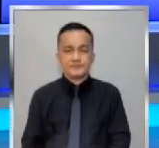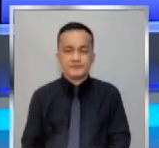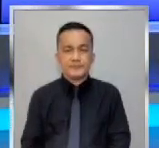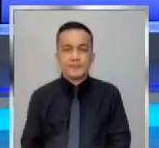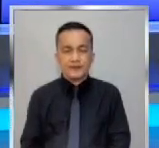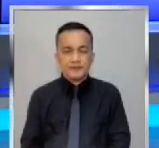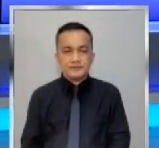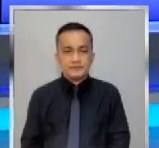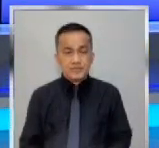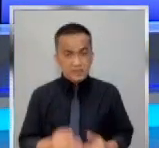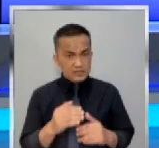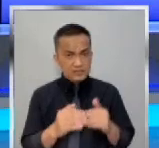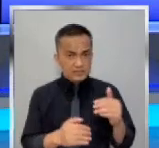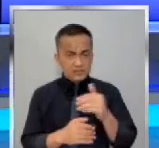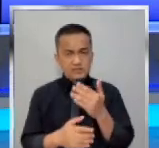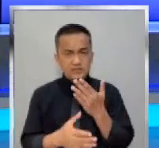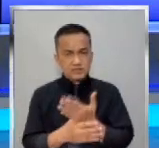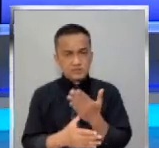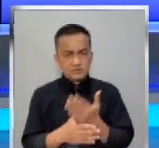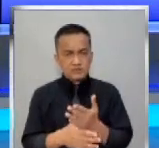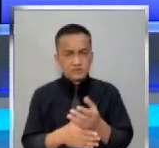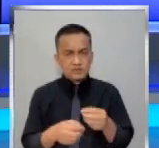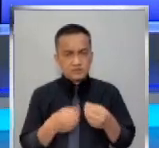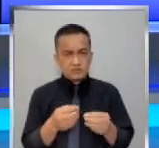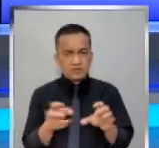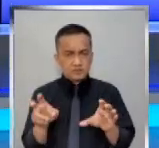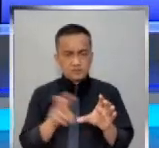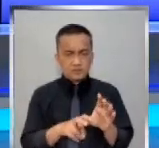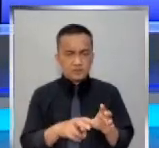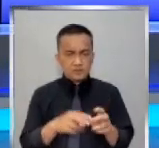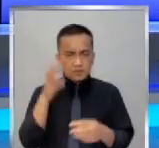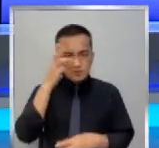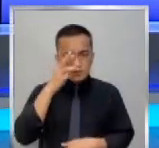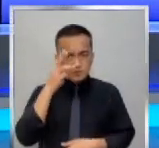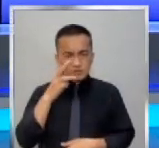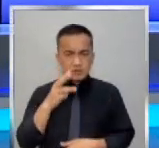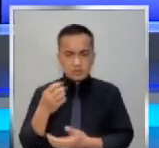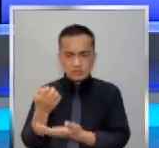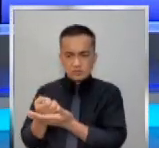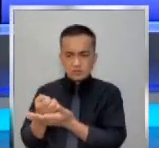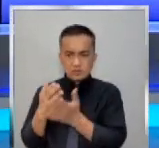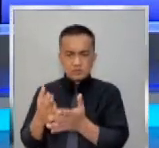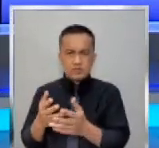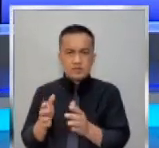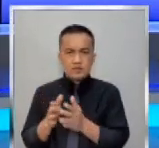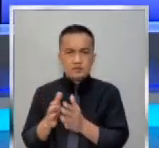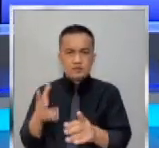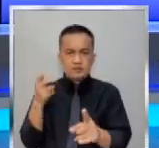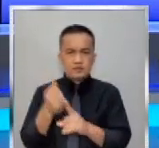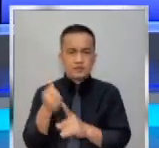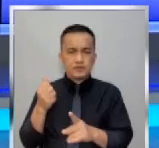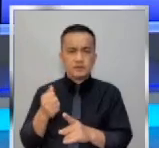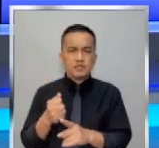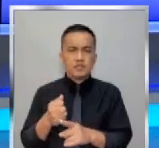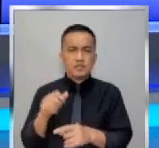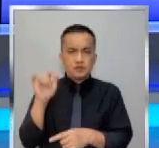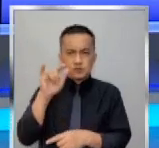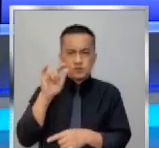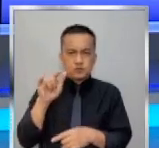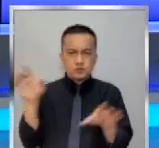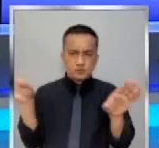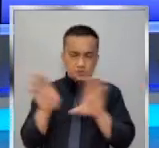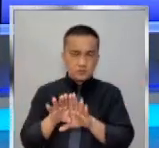Higit pa sa abalang idinulot sa mga pasahero, ikinabahala rin ng isang ekonomista ang malaking epekto ng airspace shutdown sa ekonomiya ng